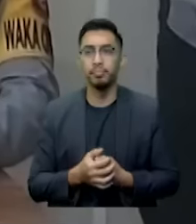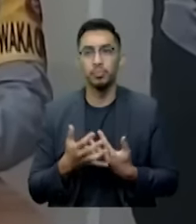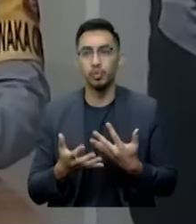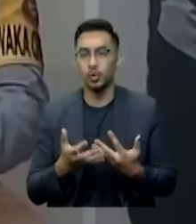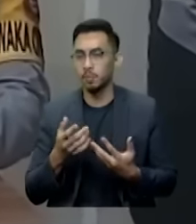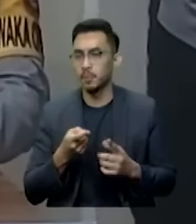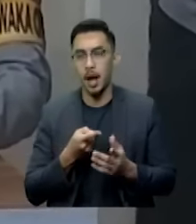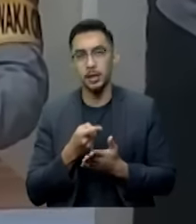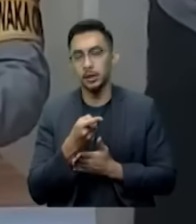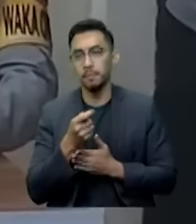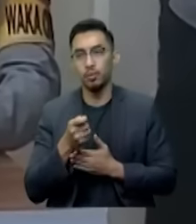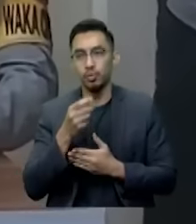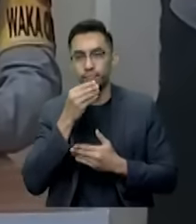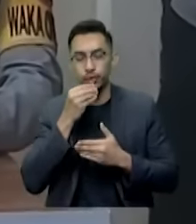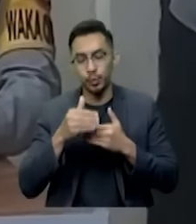mati.